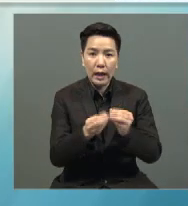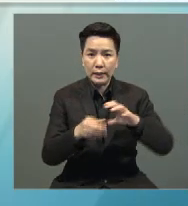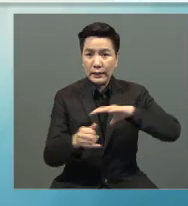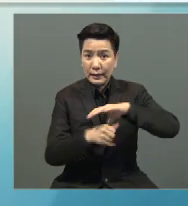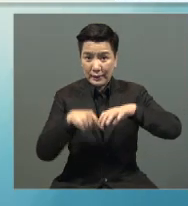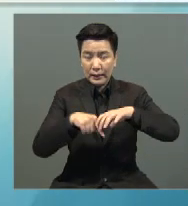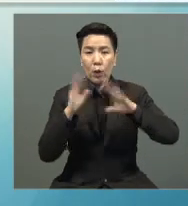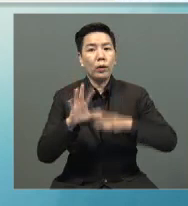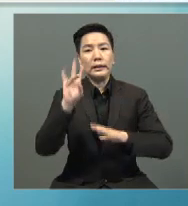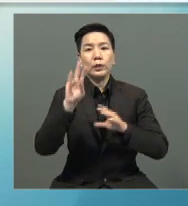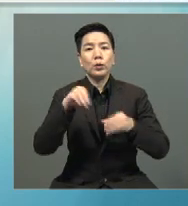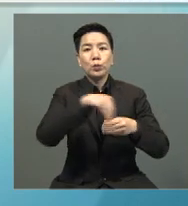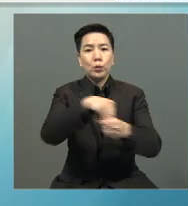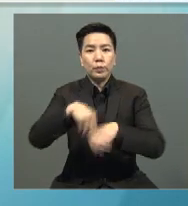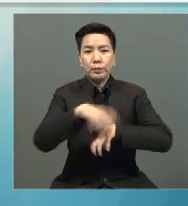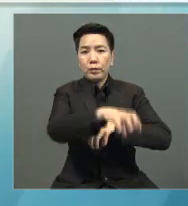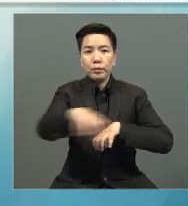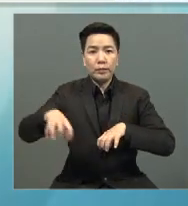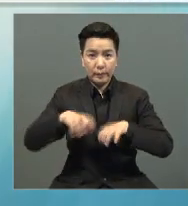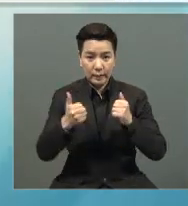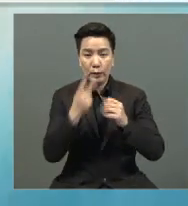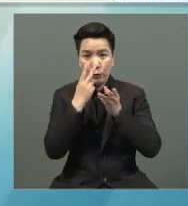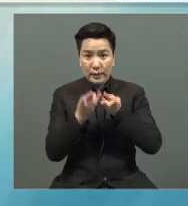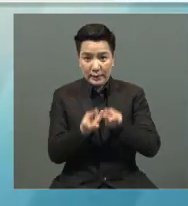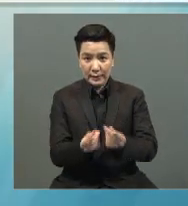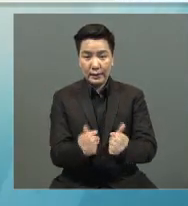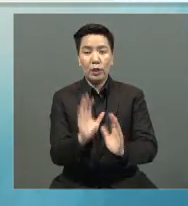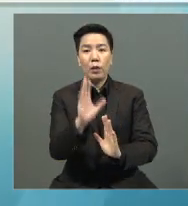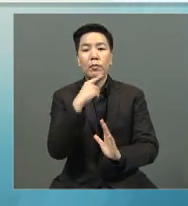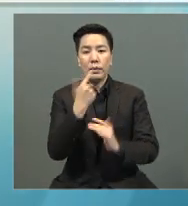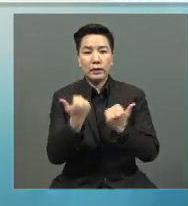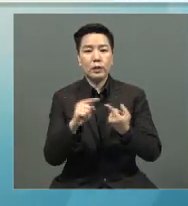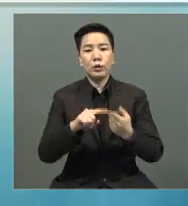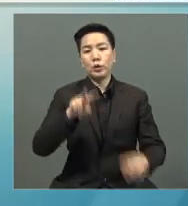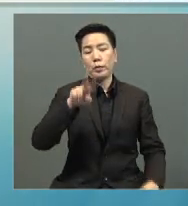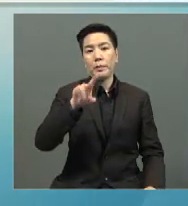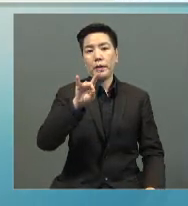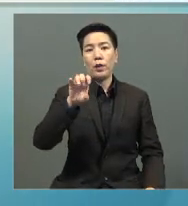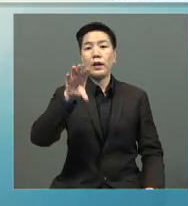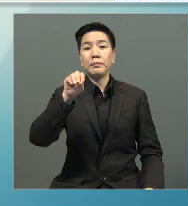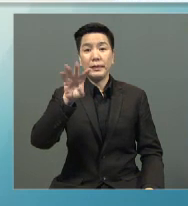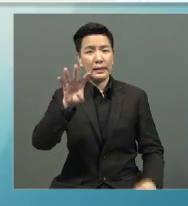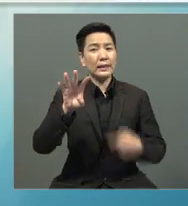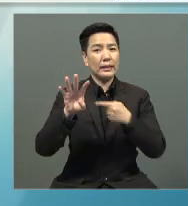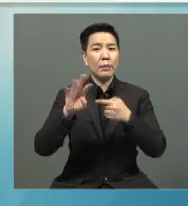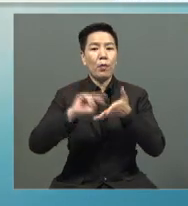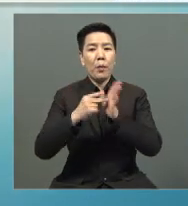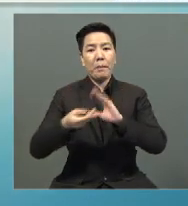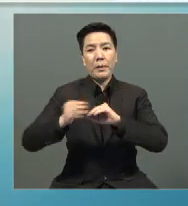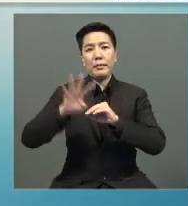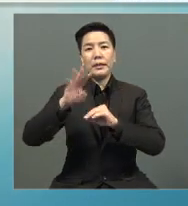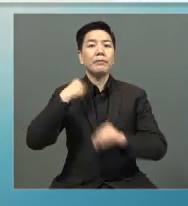รายนี้อยู่ในสถานที่กับกันที่รัฐจัดให้นะครับทั้ง7รายนะครับเดี๋ยวมาบอกรายละเอียดกันอีกทีนึงนะครับ2854รายเพิ่มขึ้น